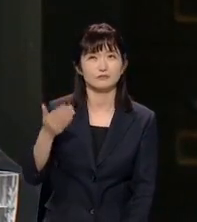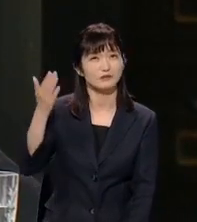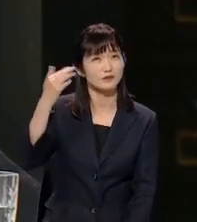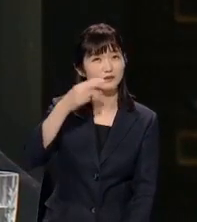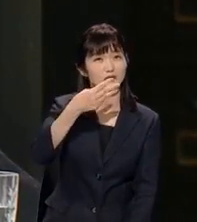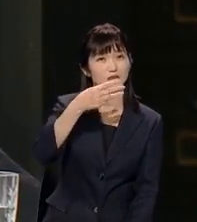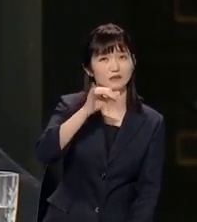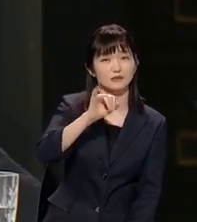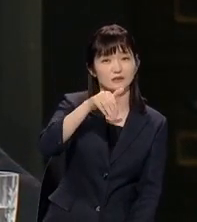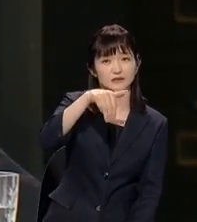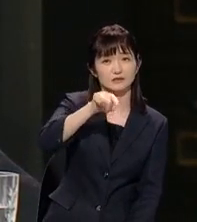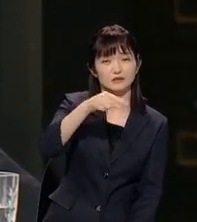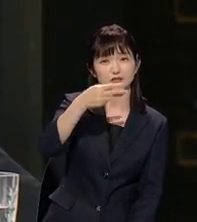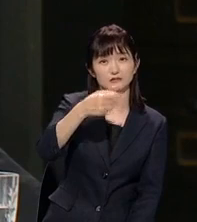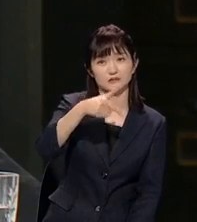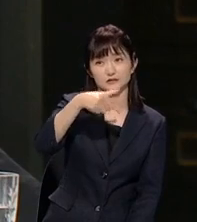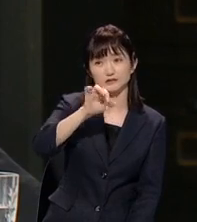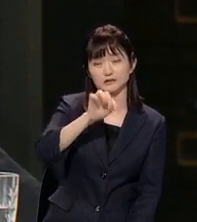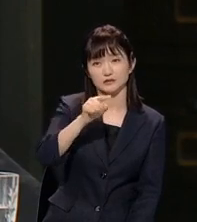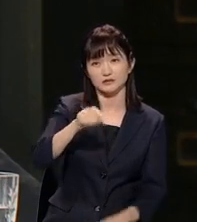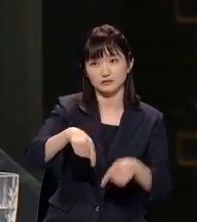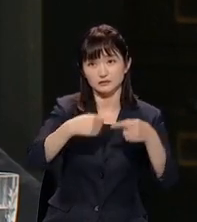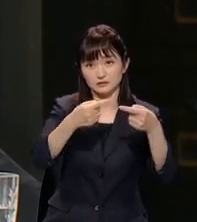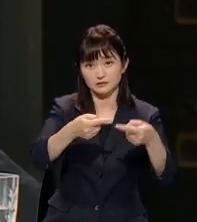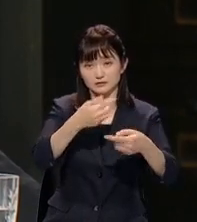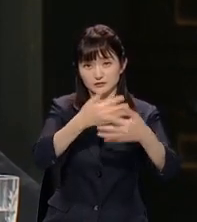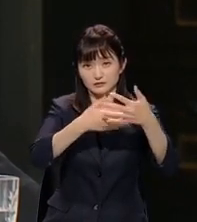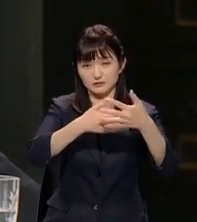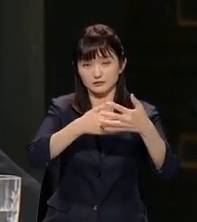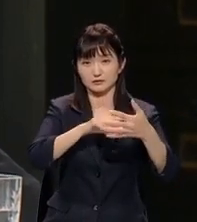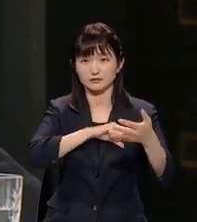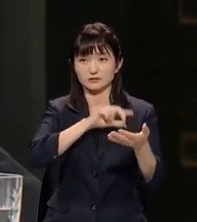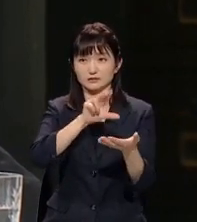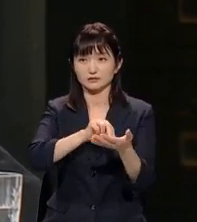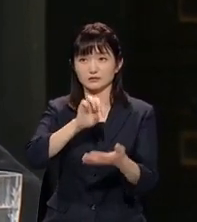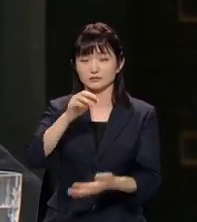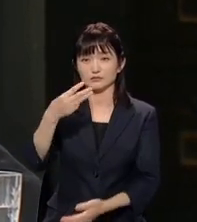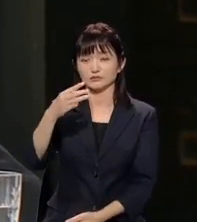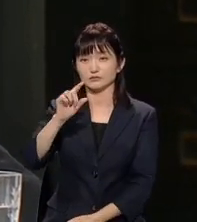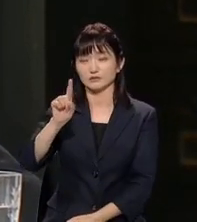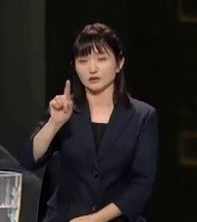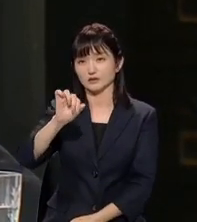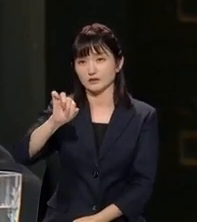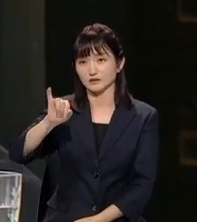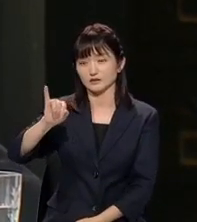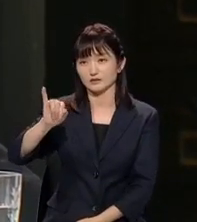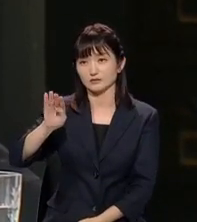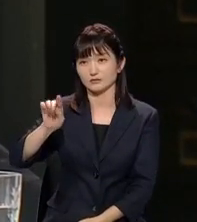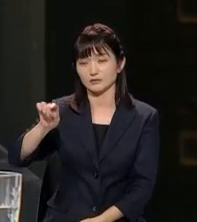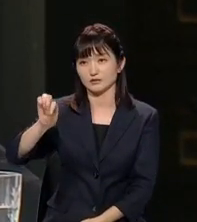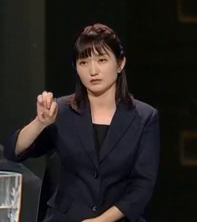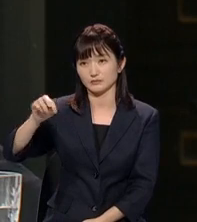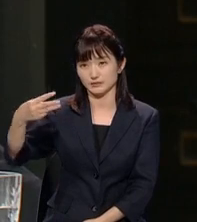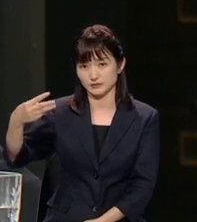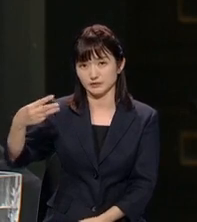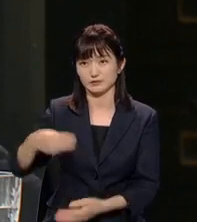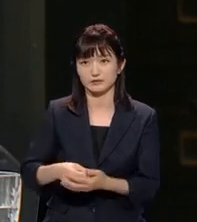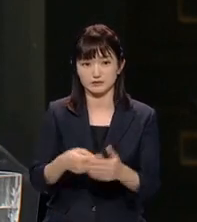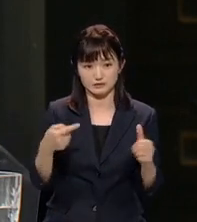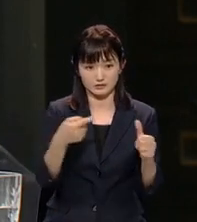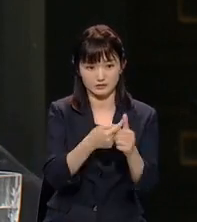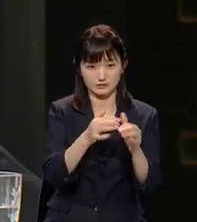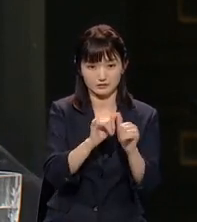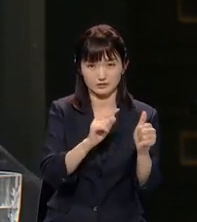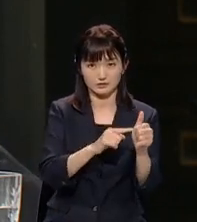리처 출연했던 영화 프라이멀 피어라는 거 혹시 기억하시는지 모르겠어요 어떤 살인자가